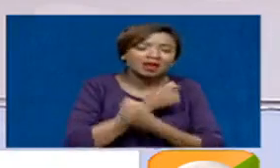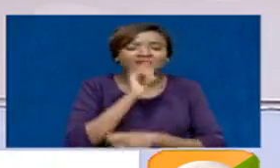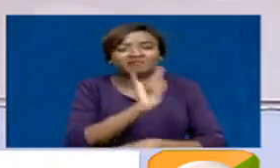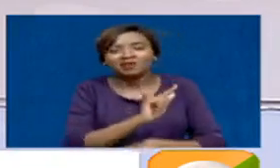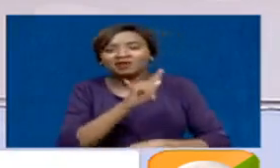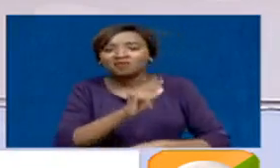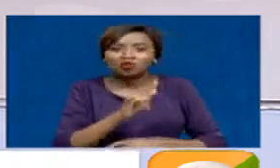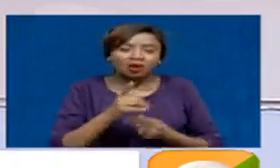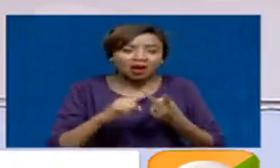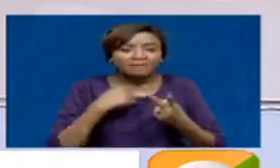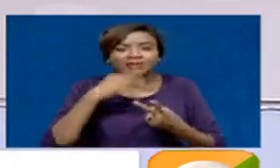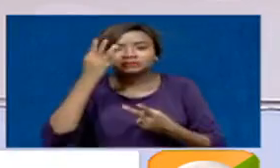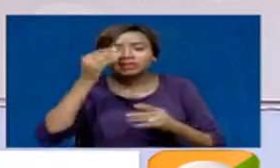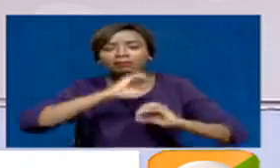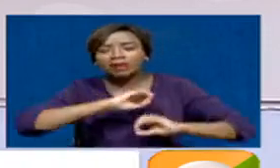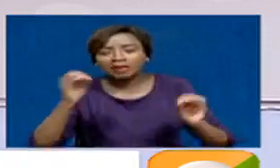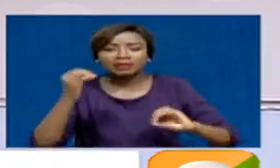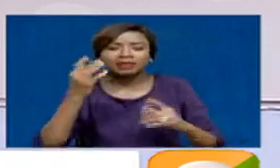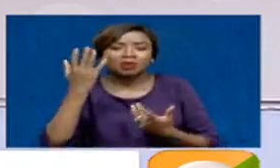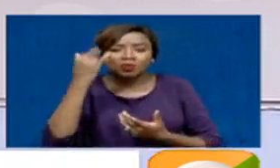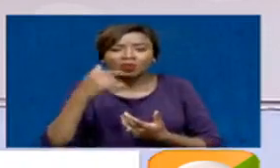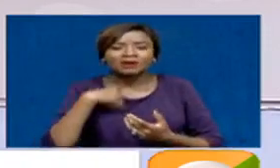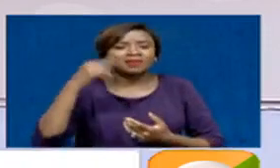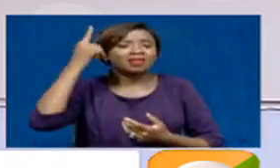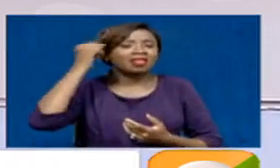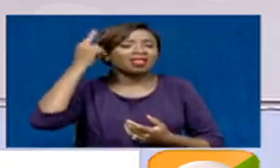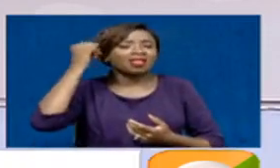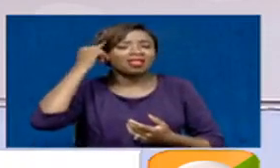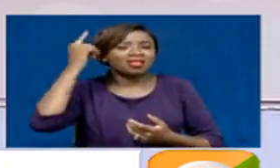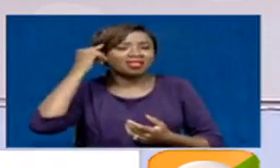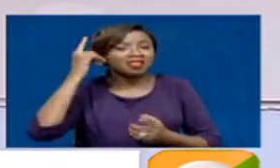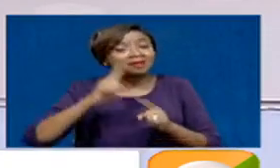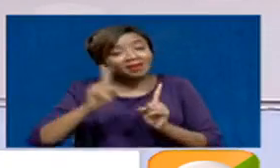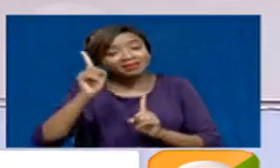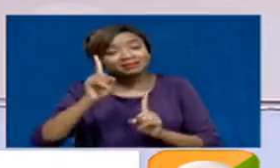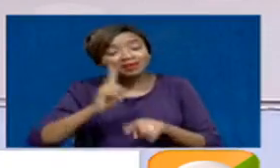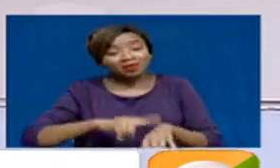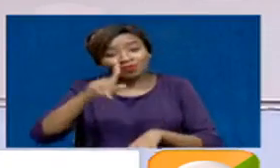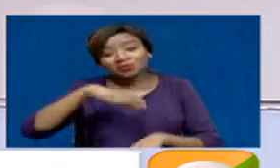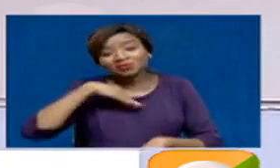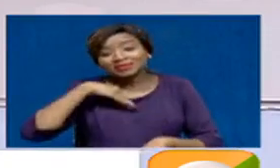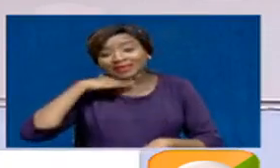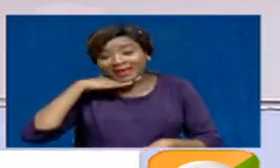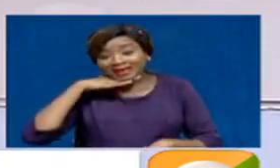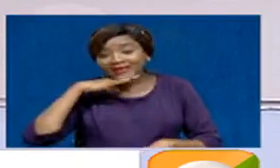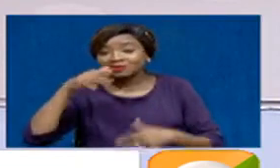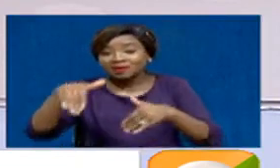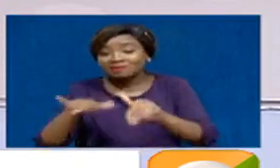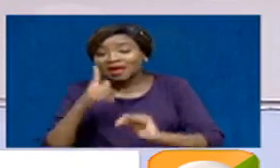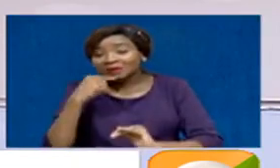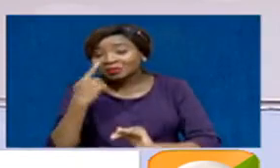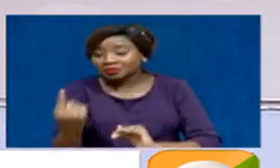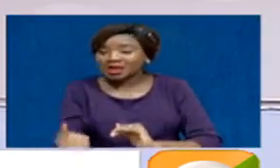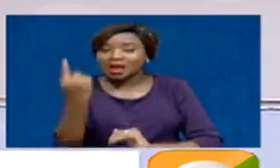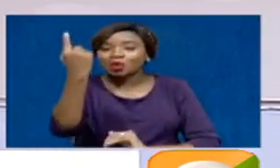sipati na kuwaza. Lakini ukifa wendazi kwa peke yako. Naweza kuwa ni huyo huyo aliyesema hadi kifo